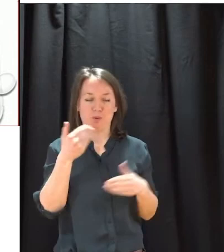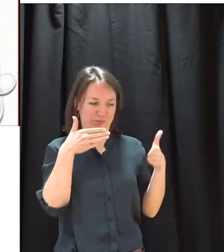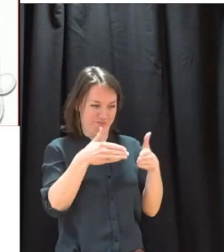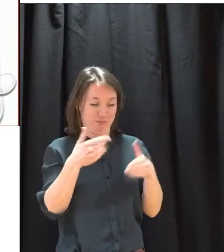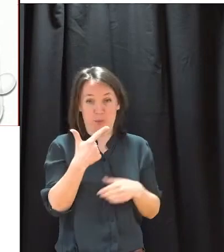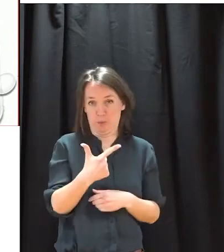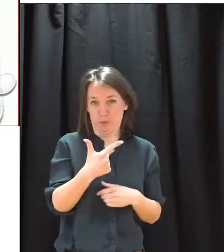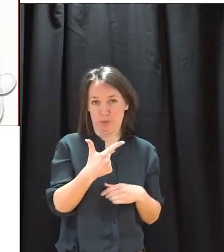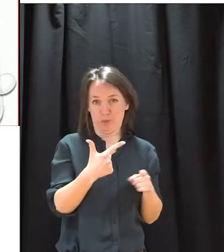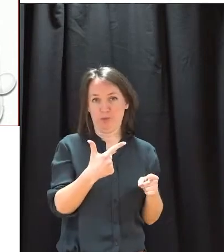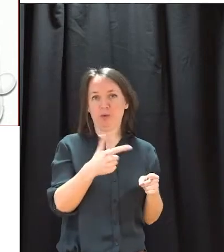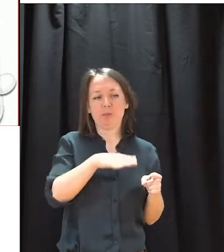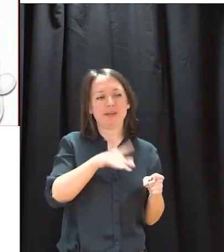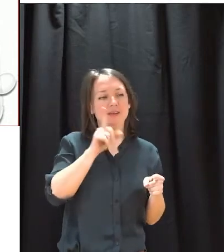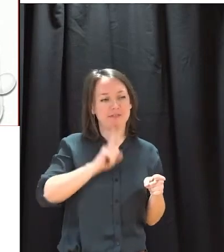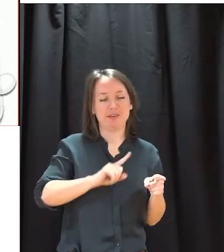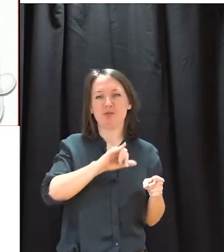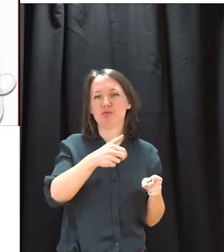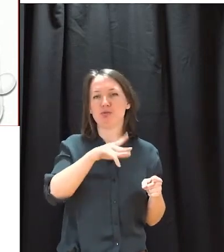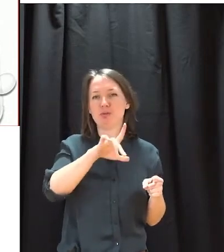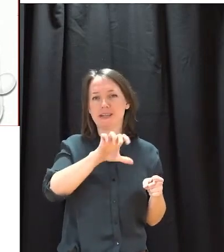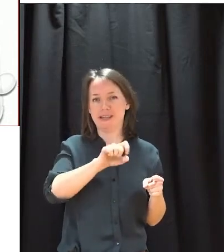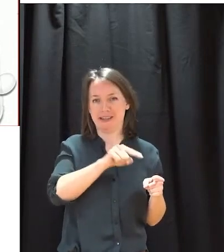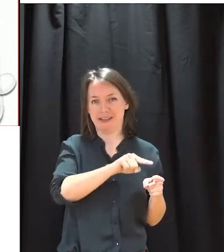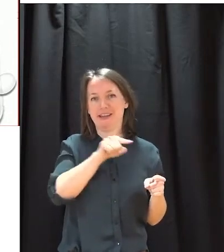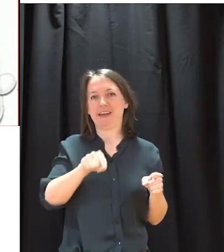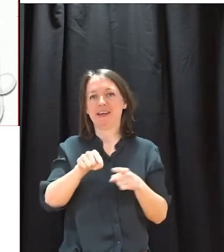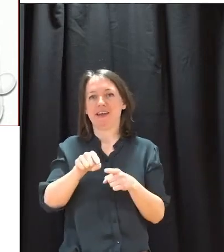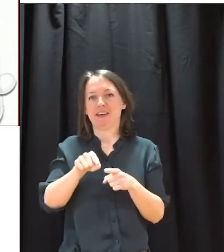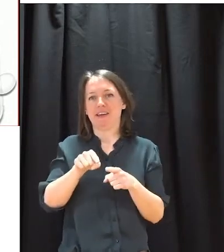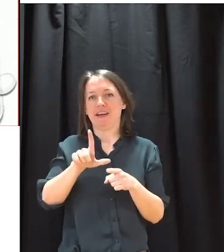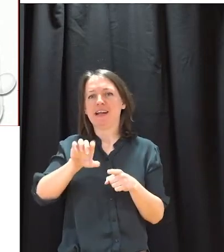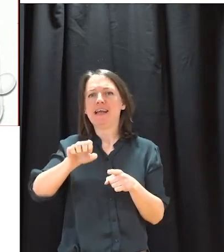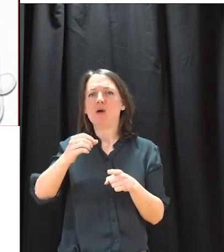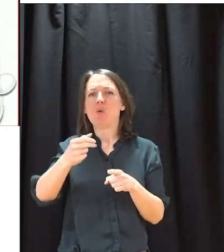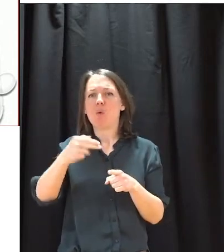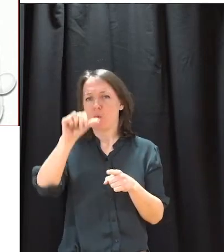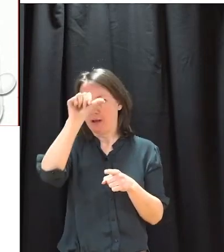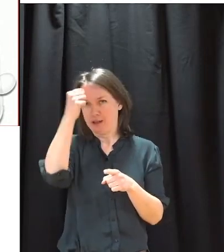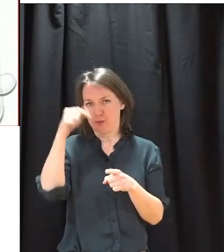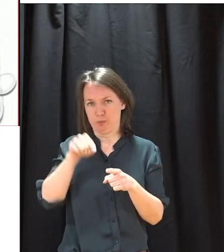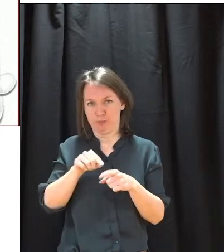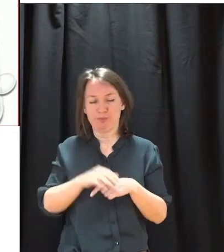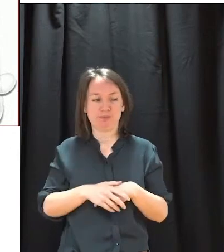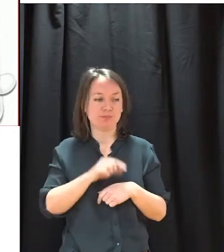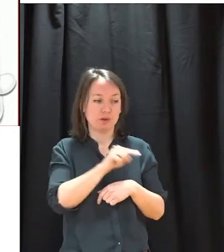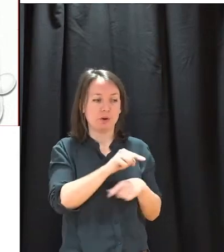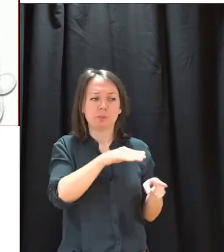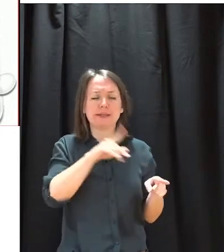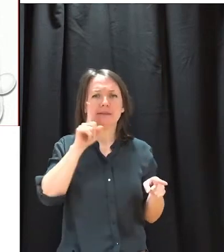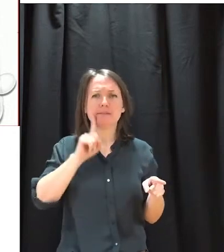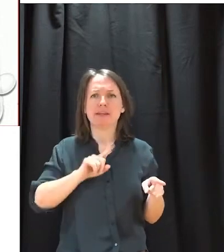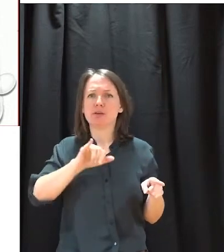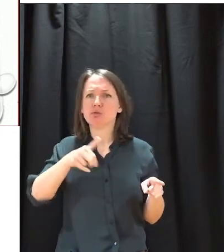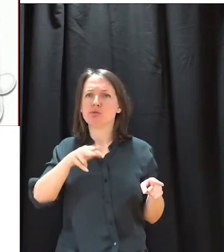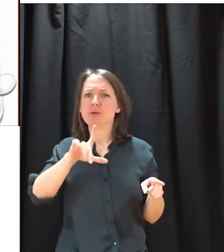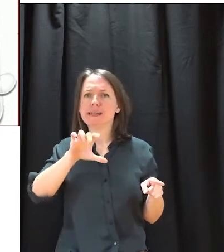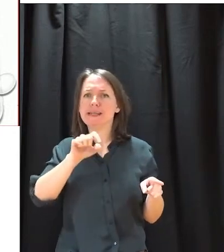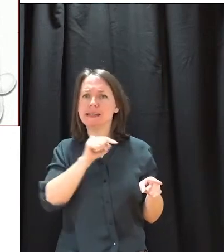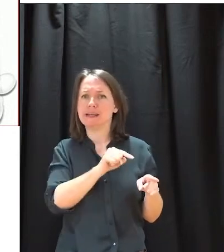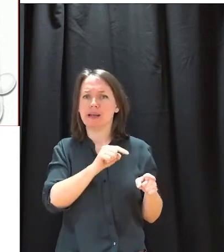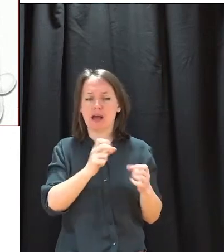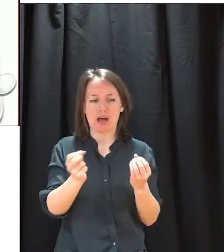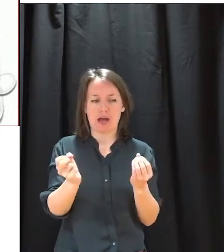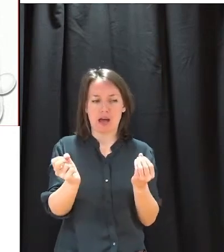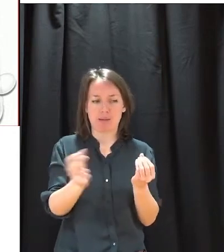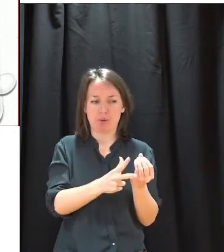le petit garçon Léon. Donc, des enfants sourds profonds qui ont été implantés, la petite fille Julie à